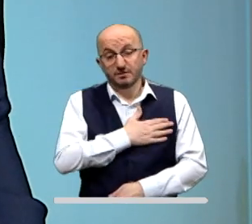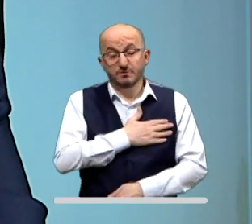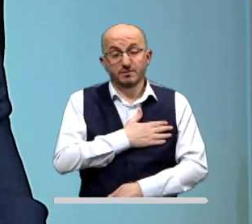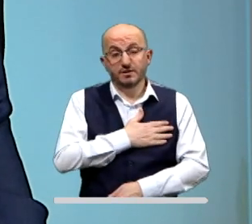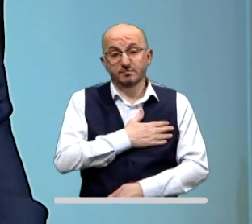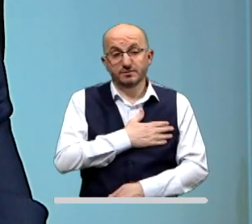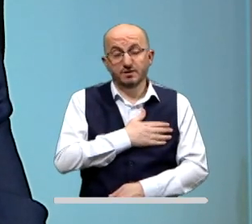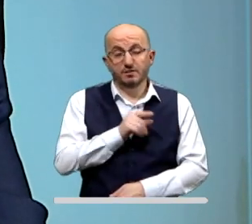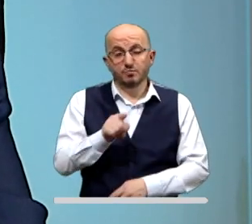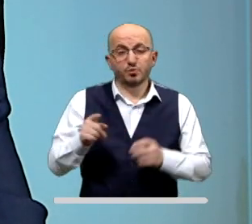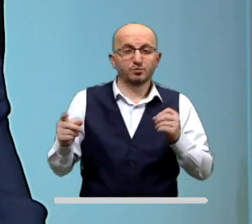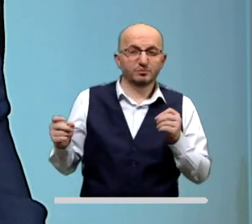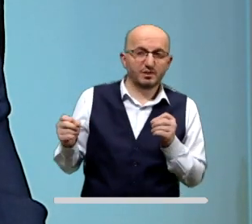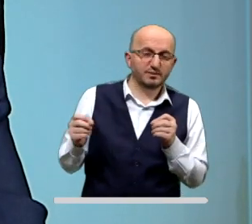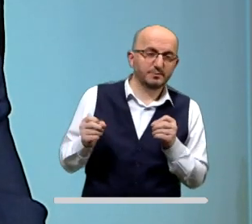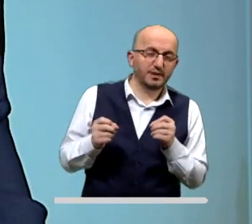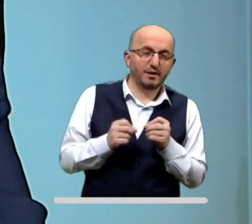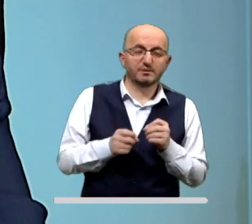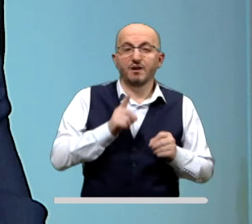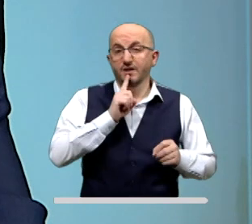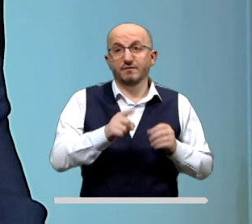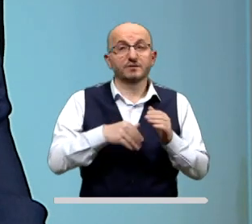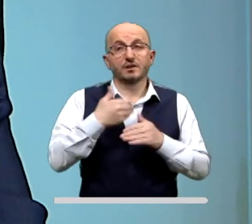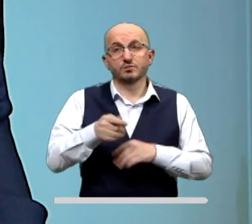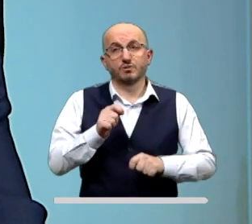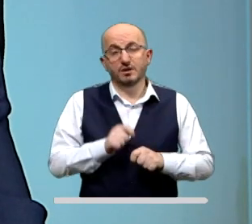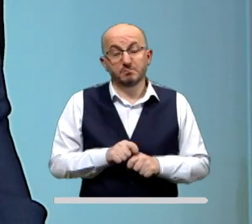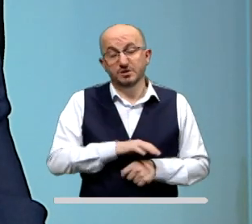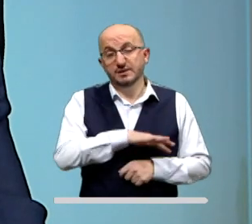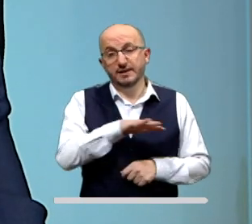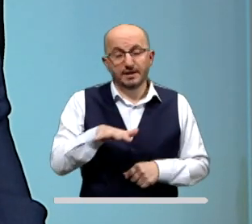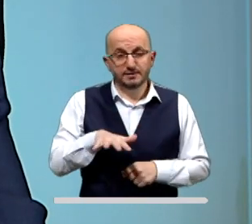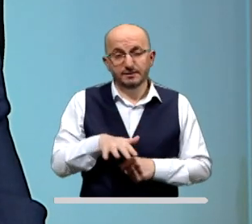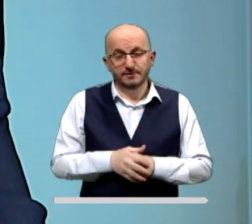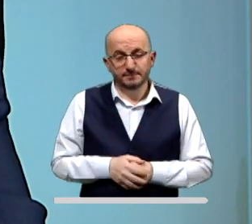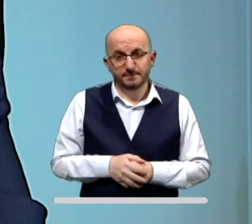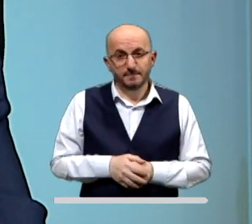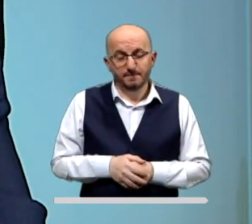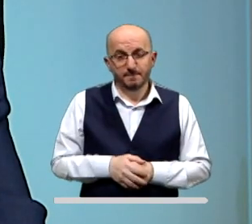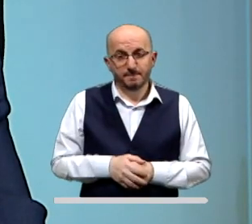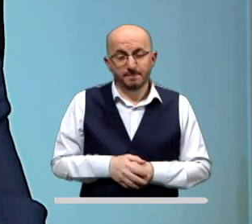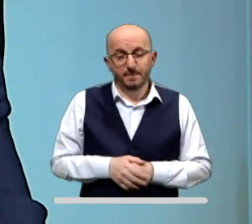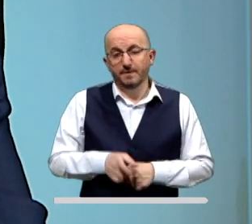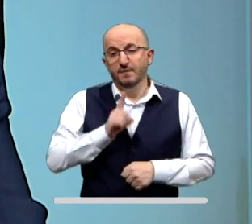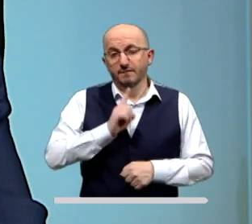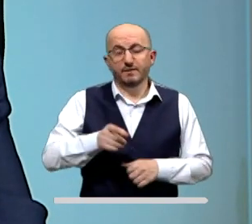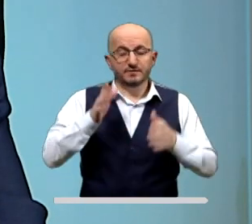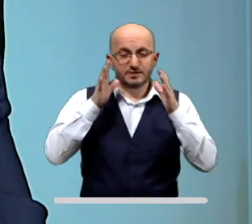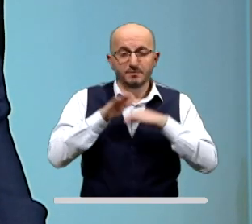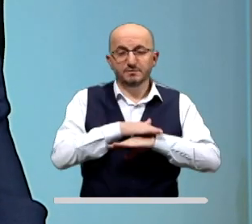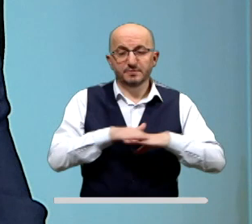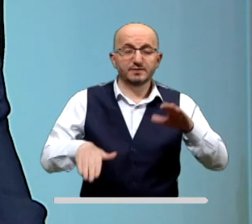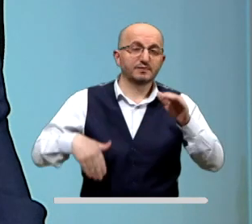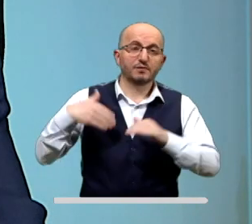bu Tesbihat yani farzdan sonra yapmış genelde Hani farz namaz bittikten sonra